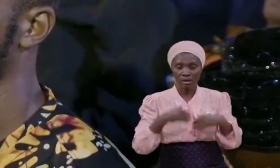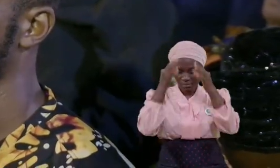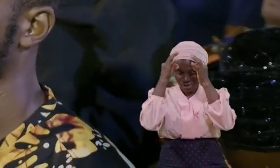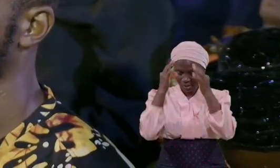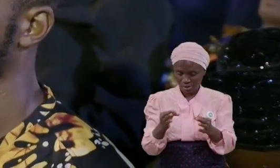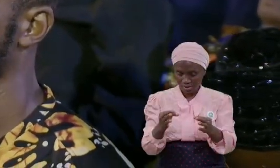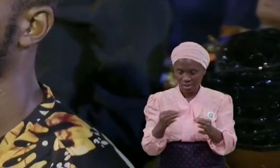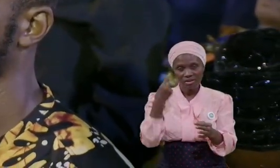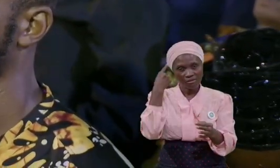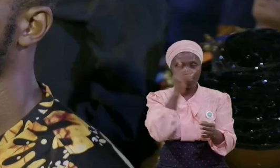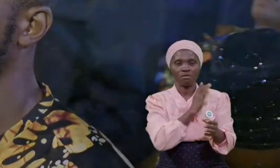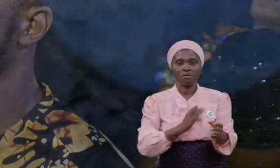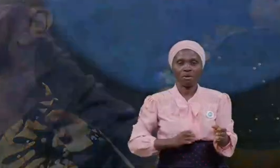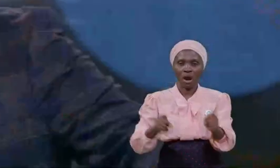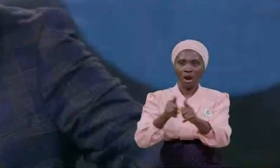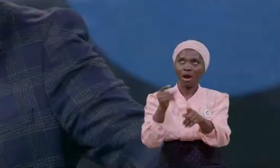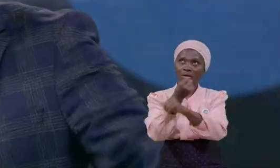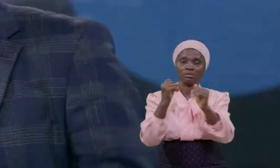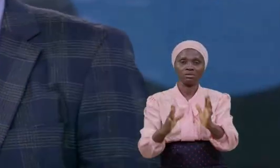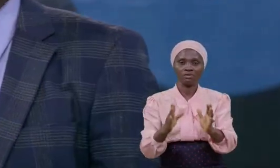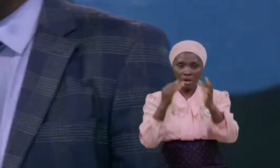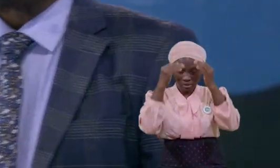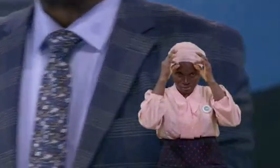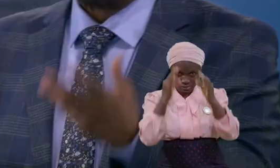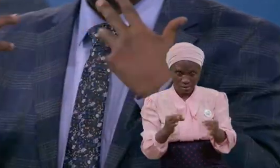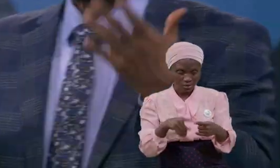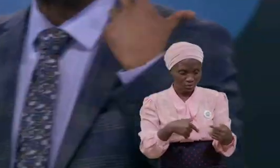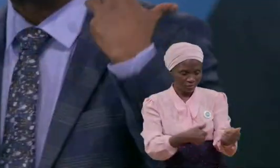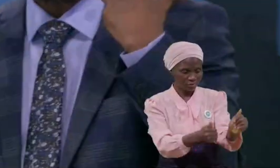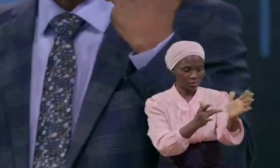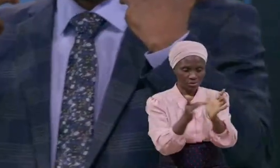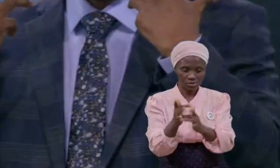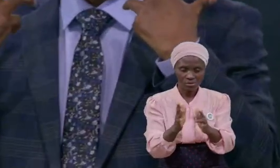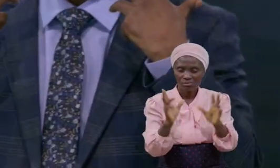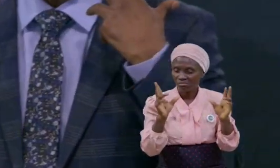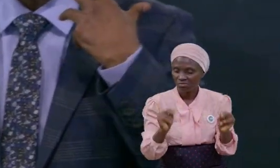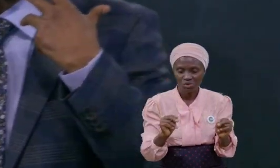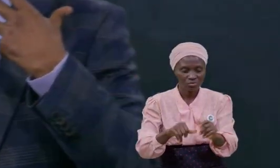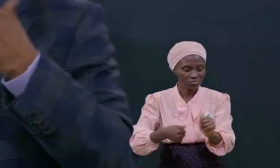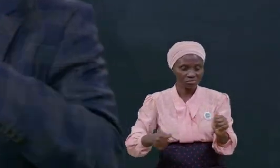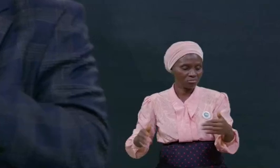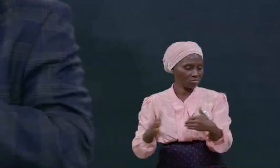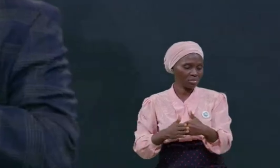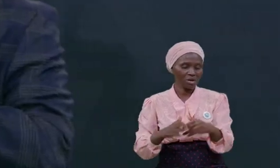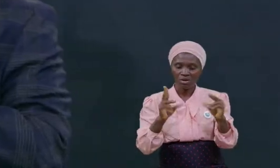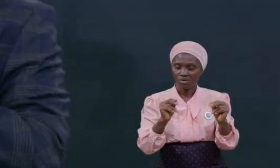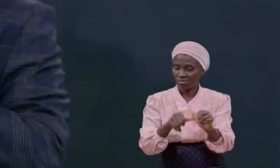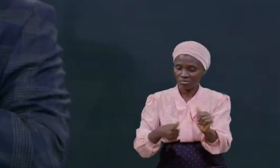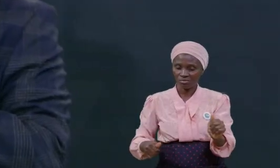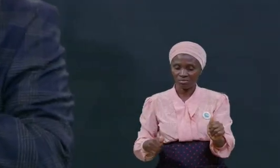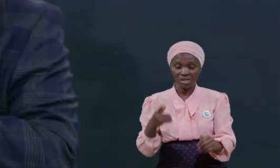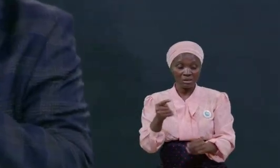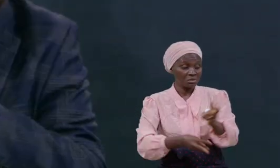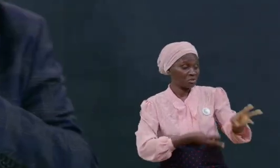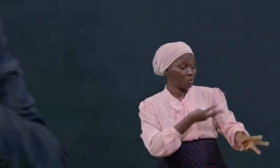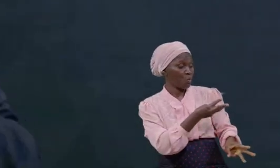suivre Jésus. Point de retour. Point de retour. Le monde derrière moi. Point de